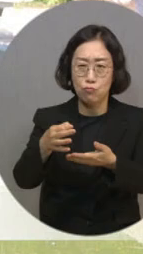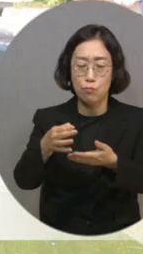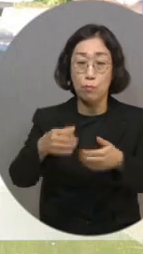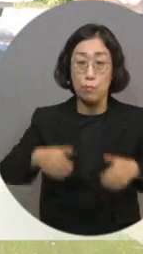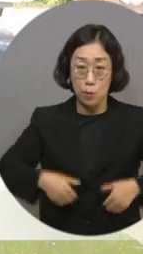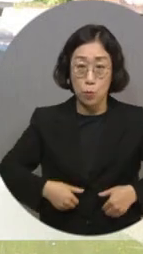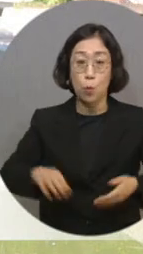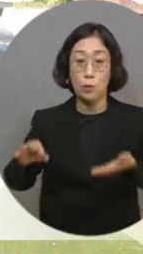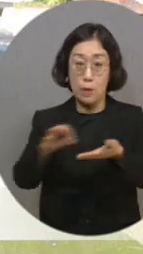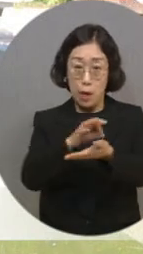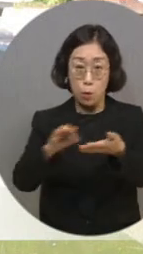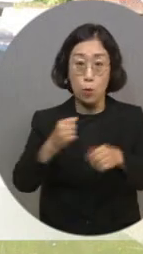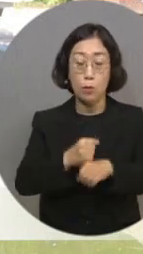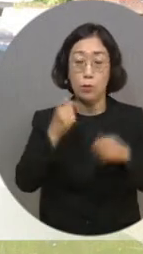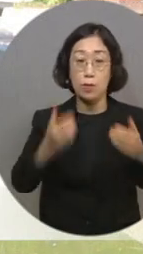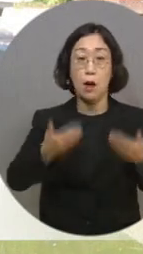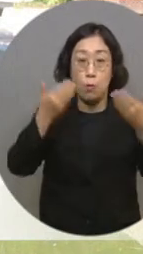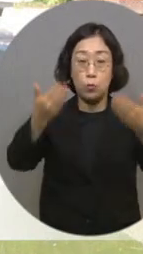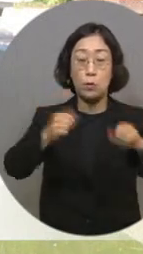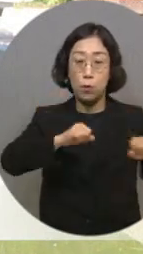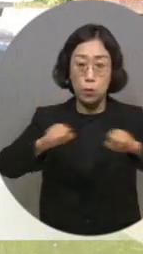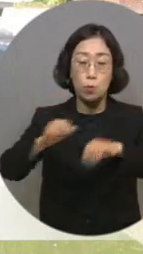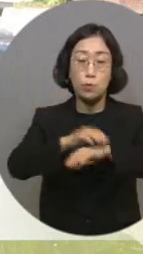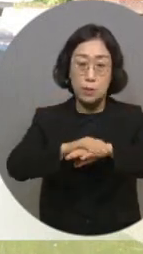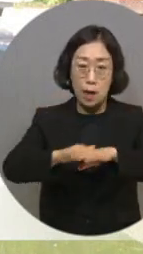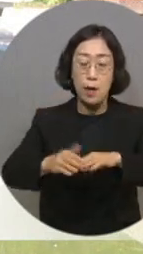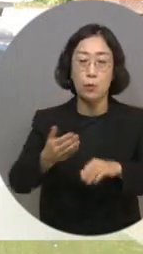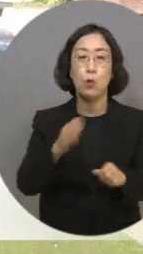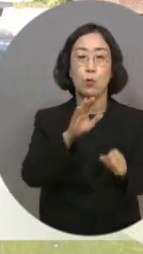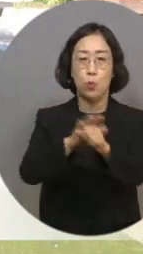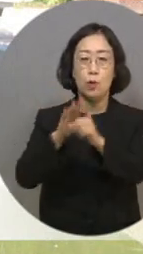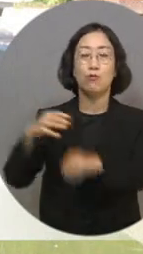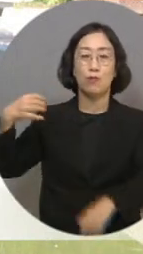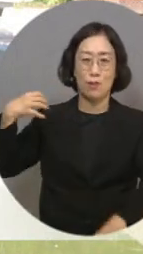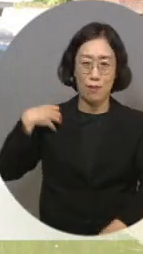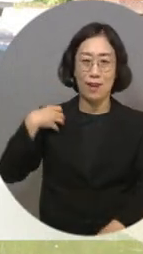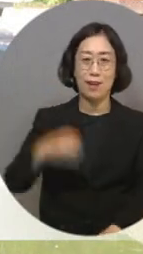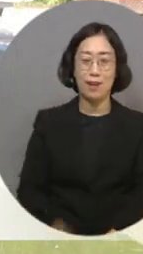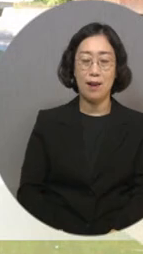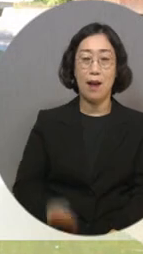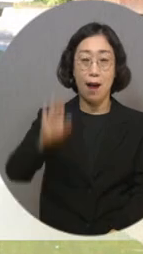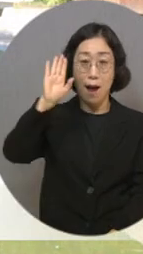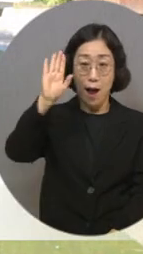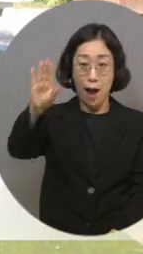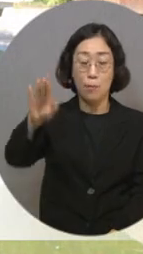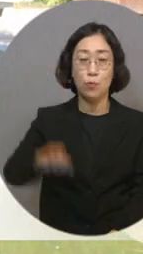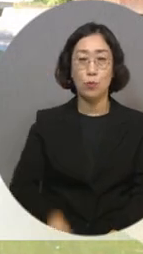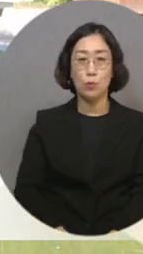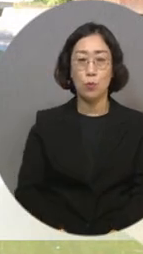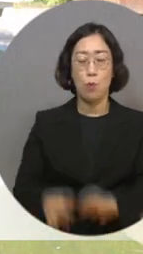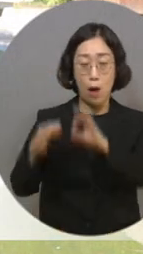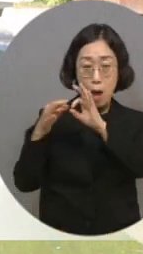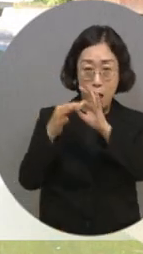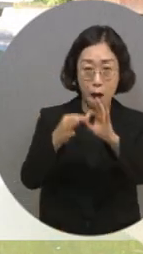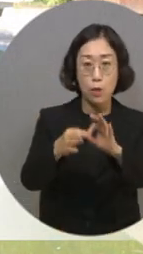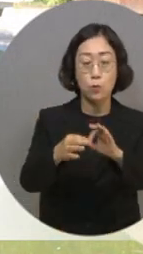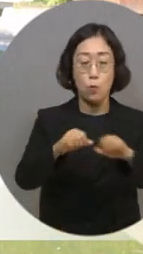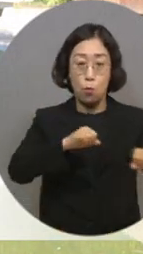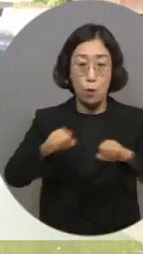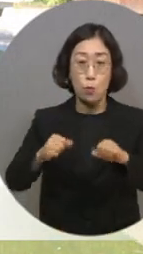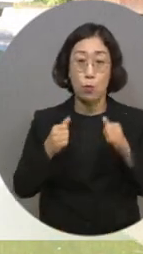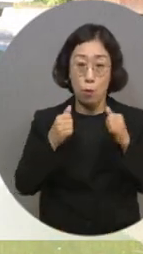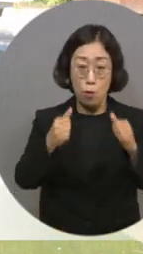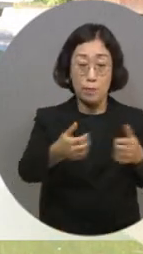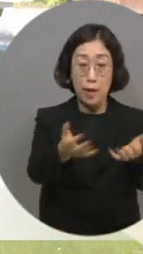그렇게 해서 봉사활동을 좀 원활하게 할 수 있도록 도와주는 그런 역할을 하고 있습니다. 앞으로도 지속적으로 이렇게 열심히 하는